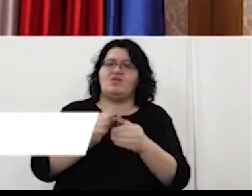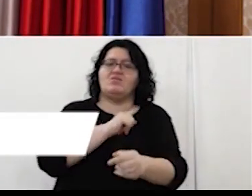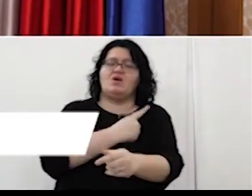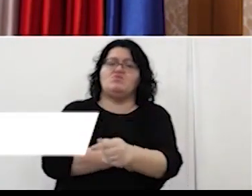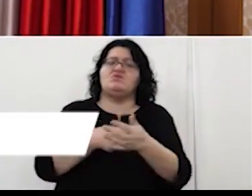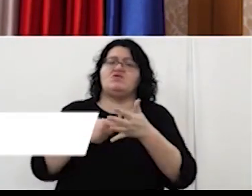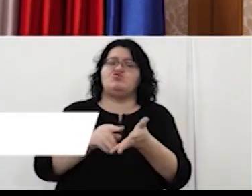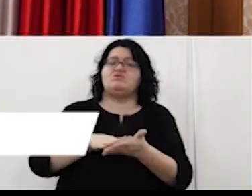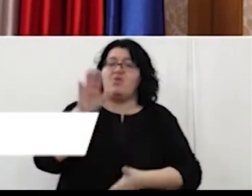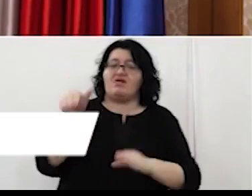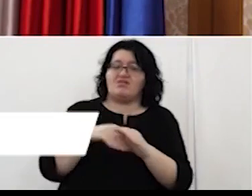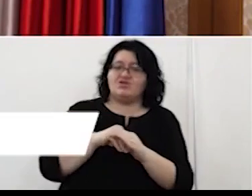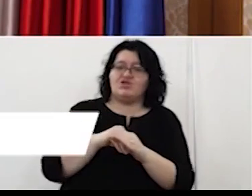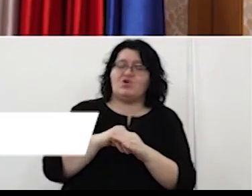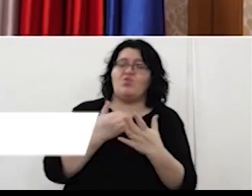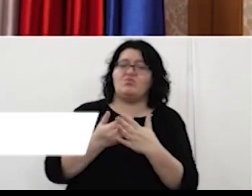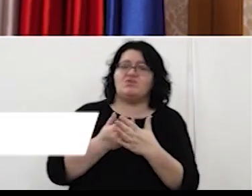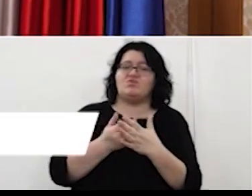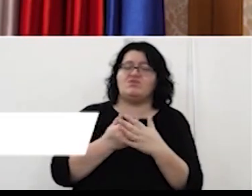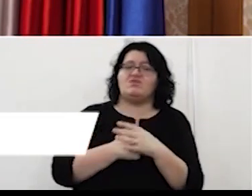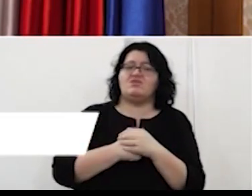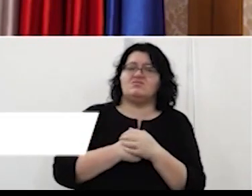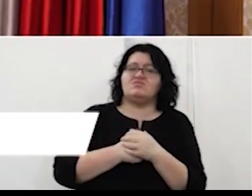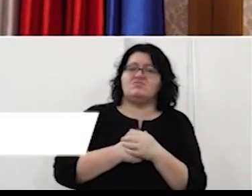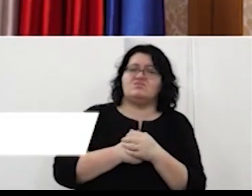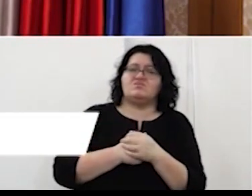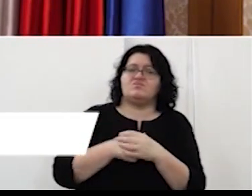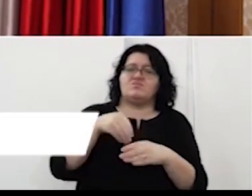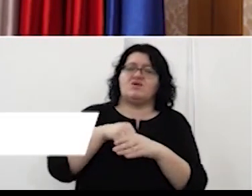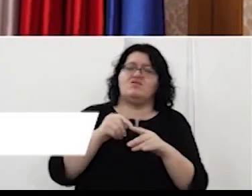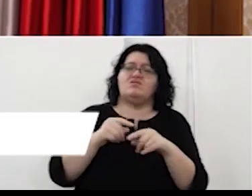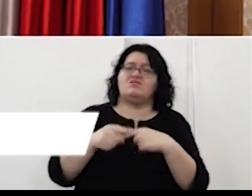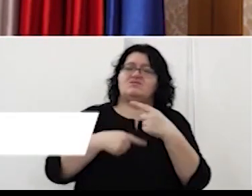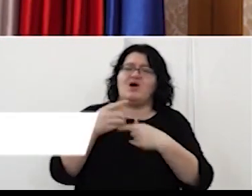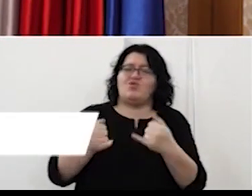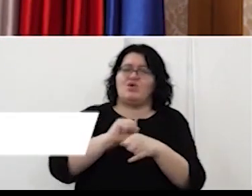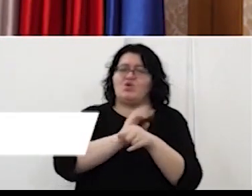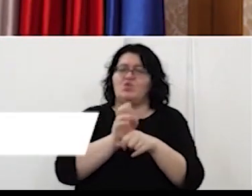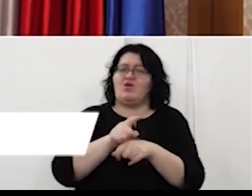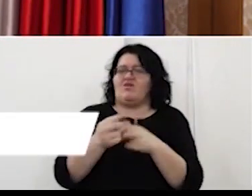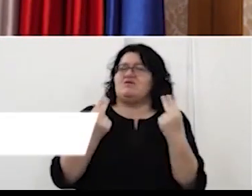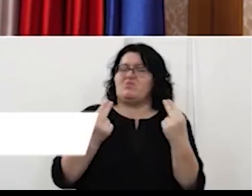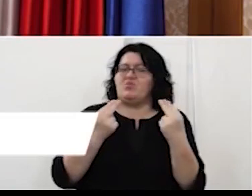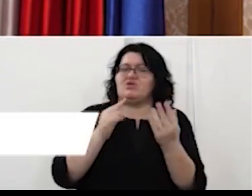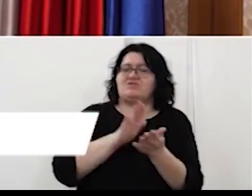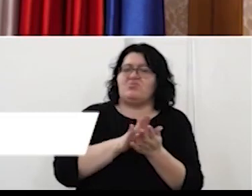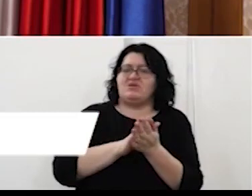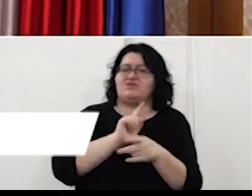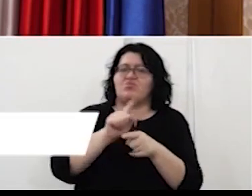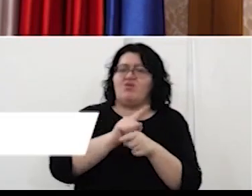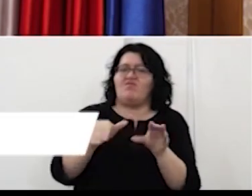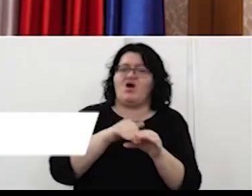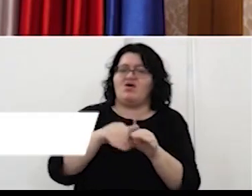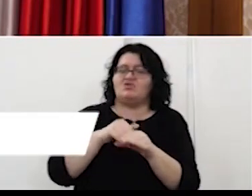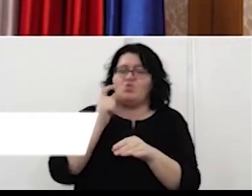puternică de acești mari angajatori, pentru că în situație de pandemie este esențial să păstrăm locurile de muncă în